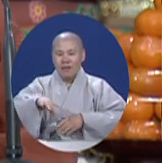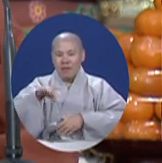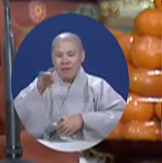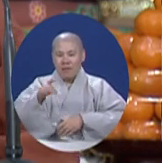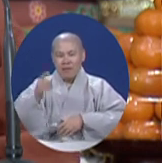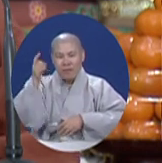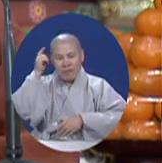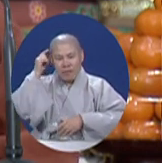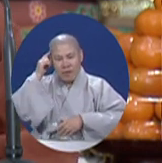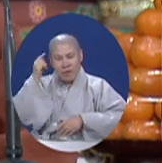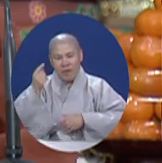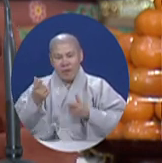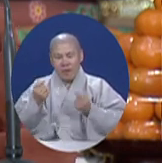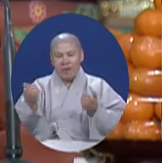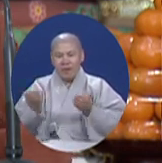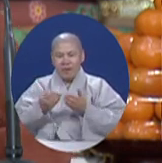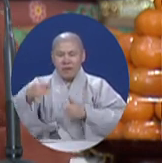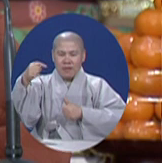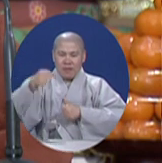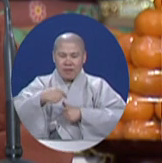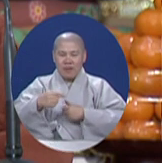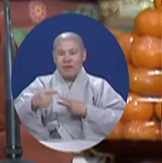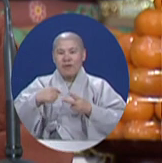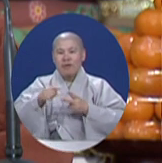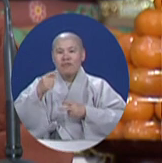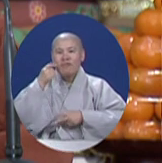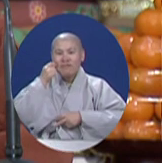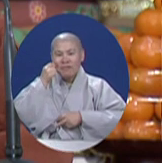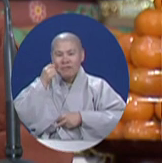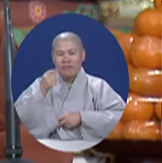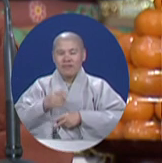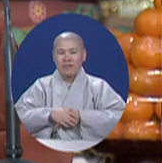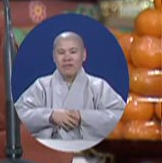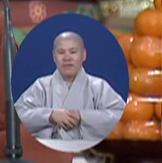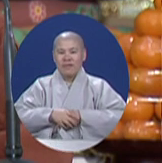처음에는 왜 이런 일을 시키는지 도저히 이해가 안 됩니다.